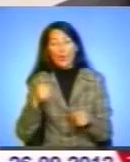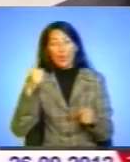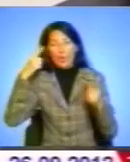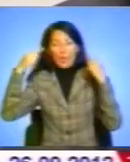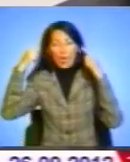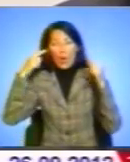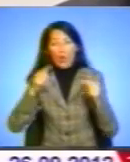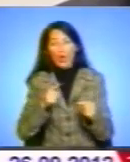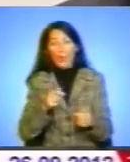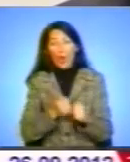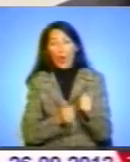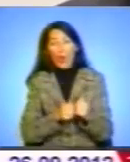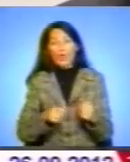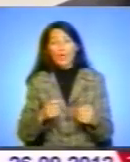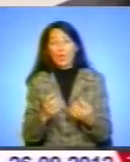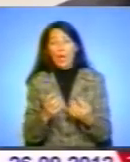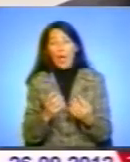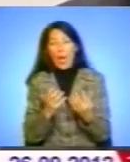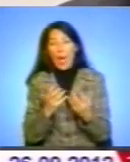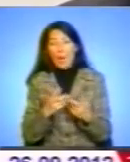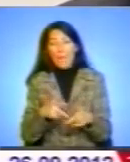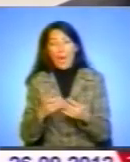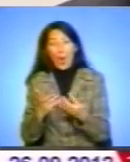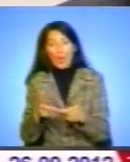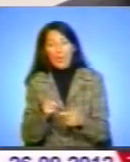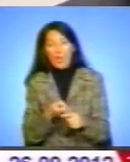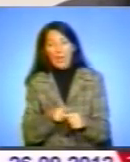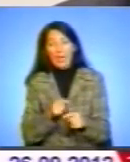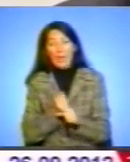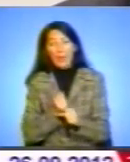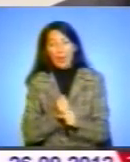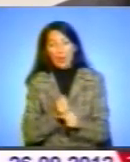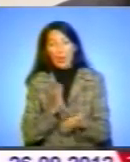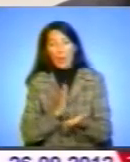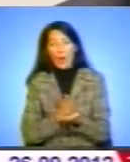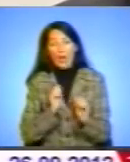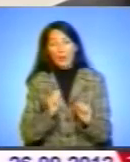кожен механізатор, який працює, має можливість в інтернеті знайти собі